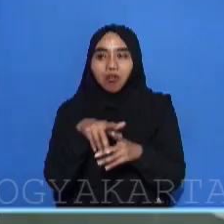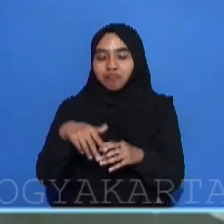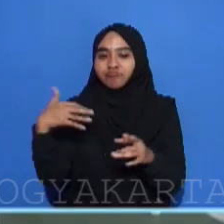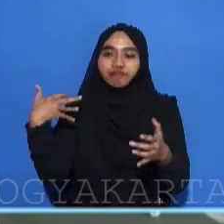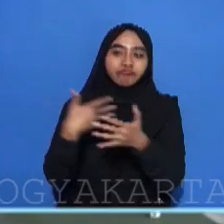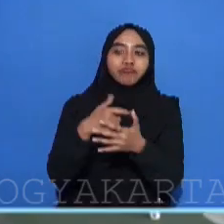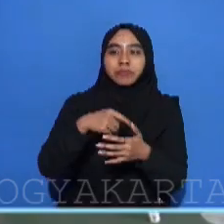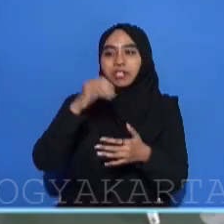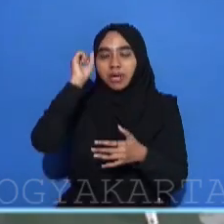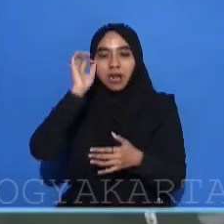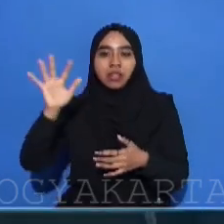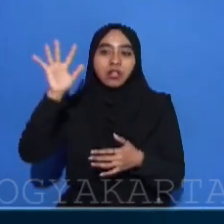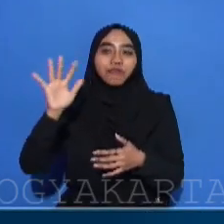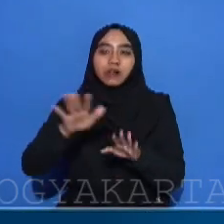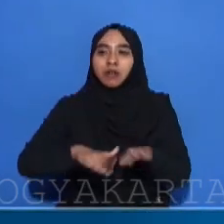positif.